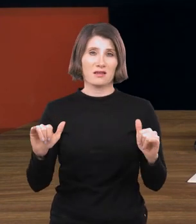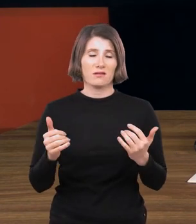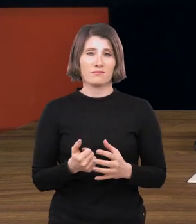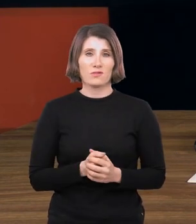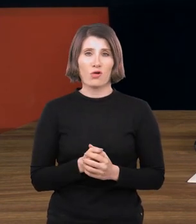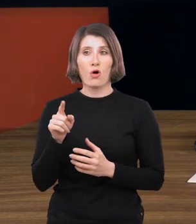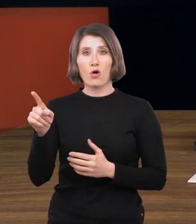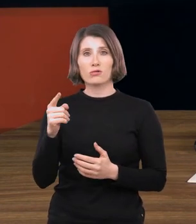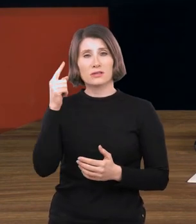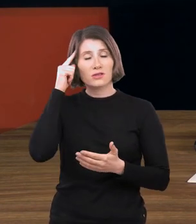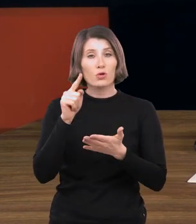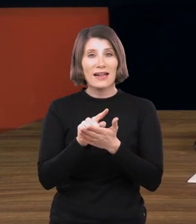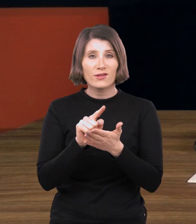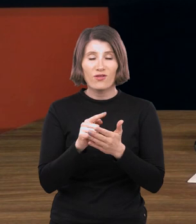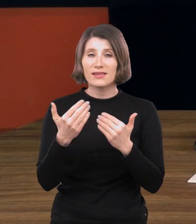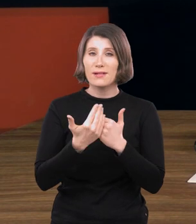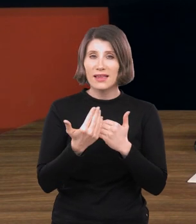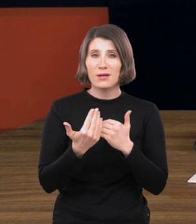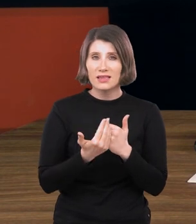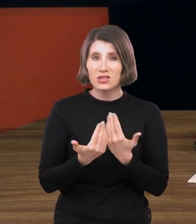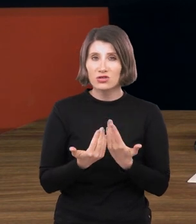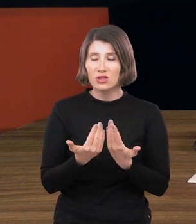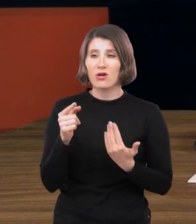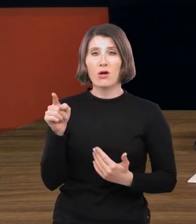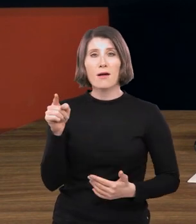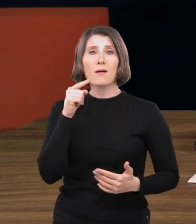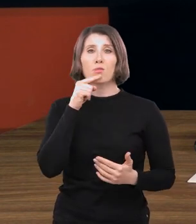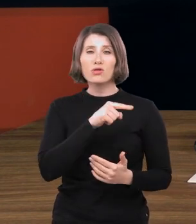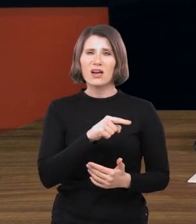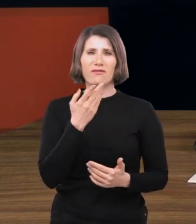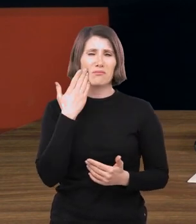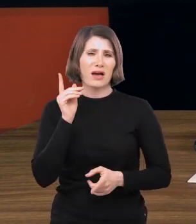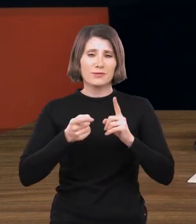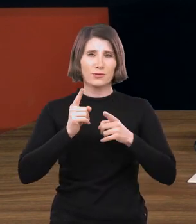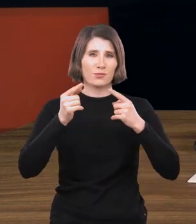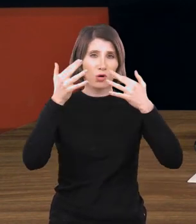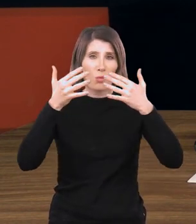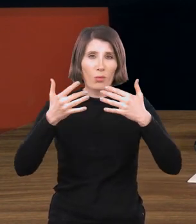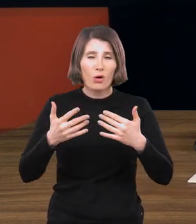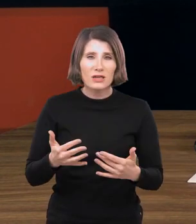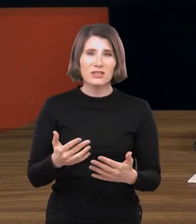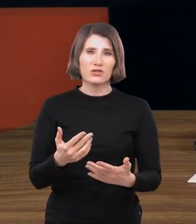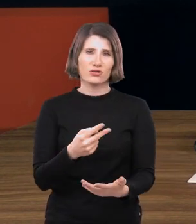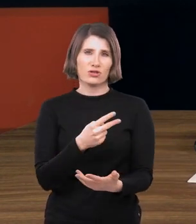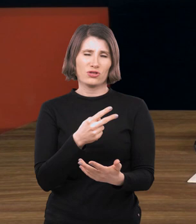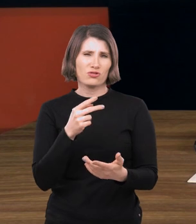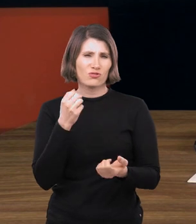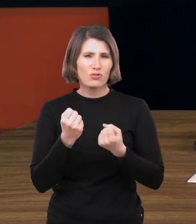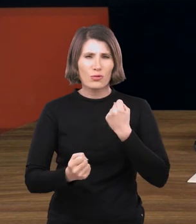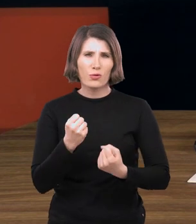symptomów. Utalentowany matematycznie, potrafiący w mig policzyć i